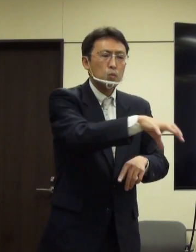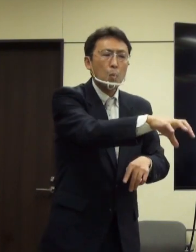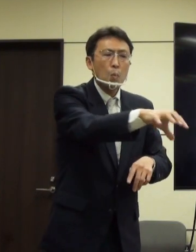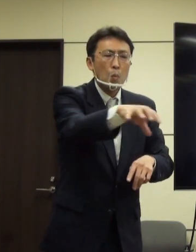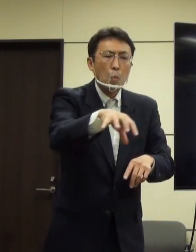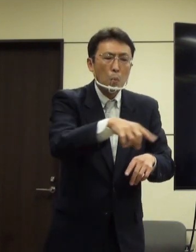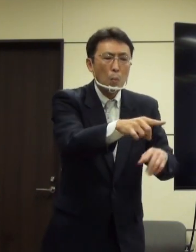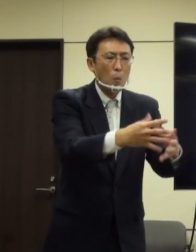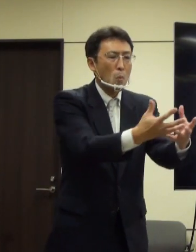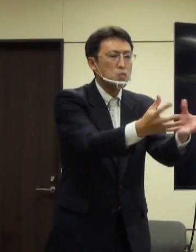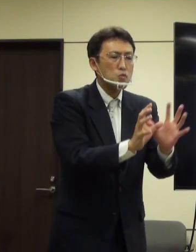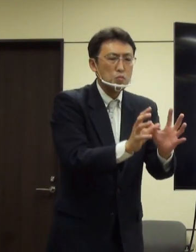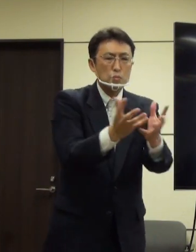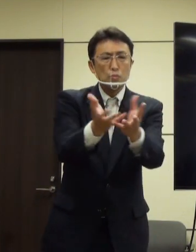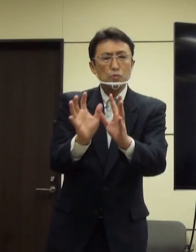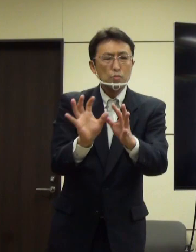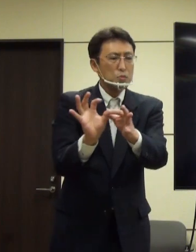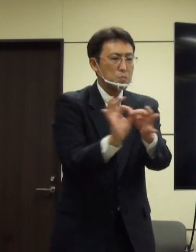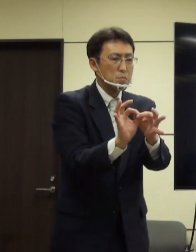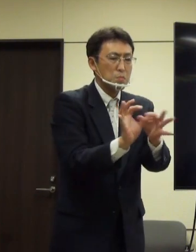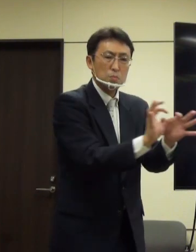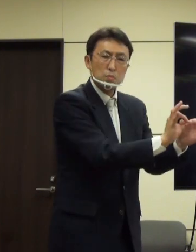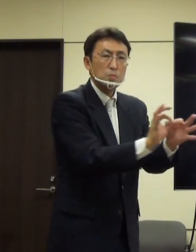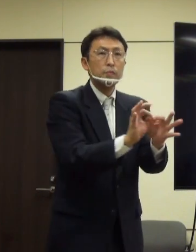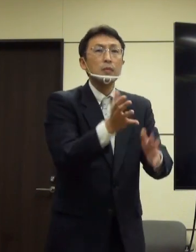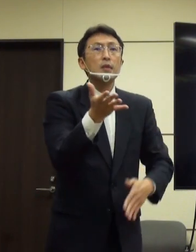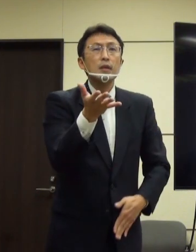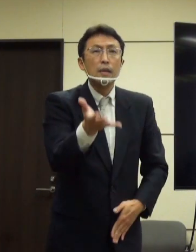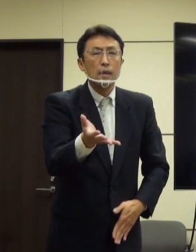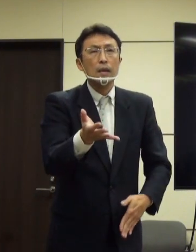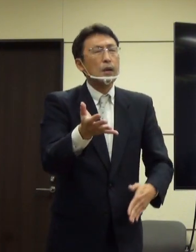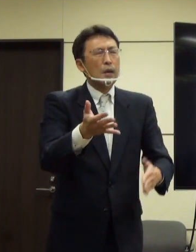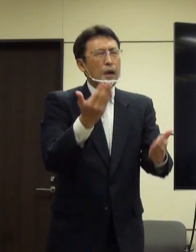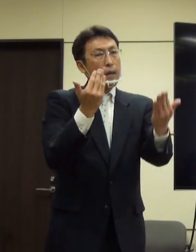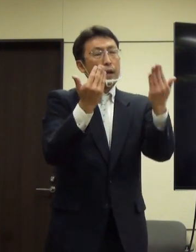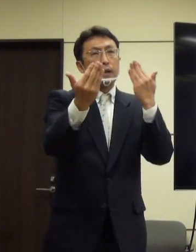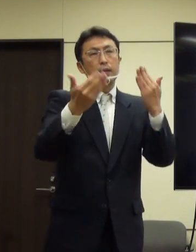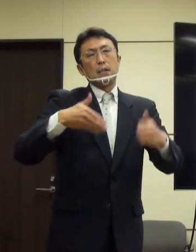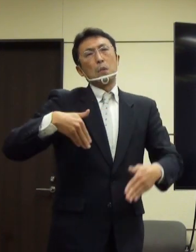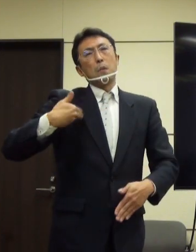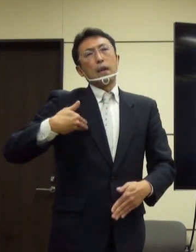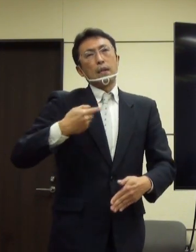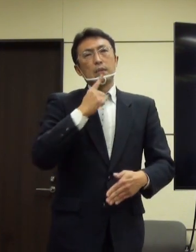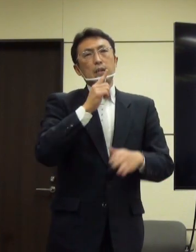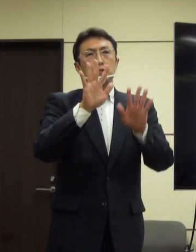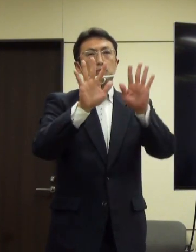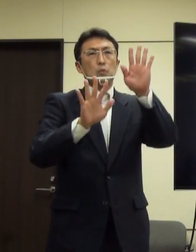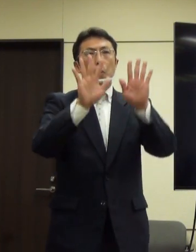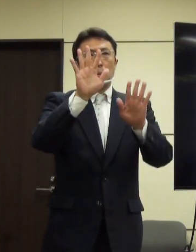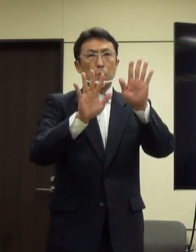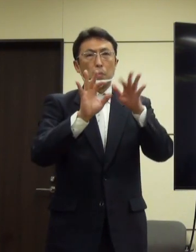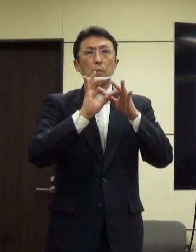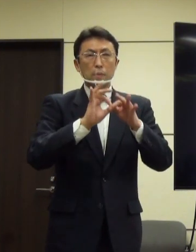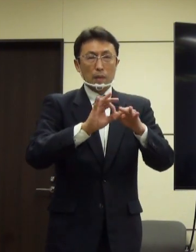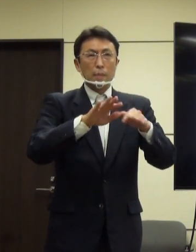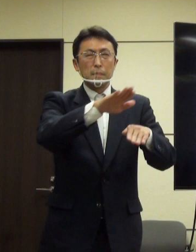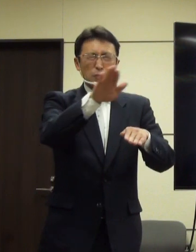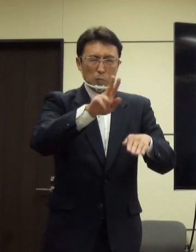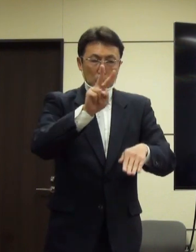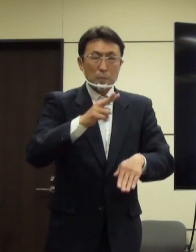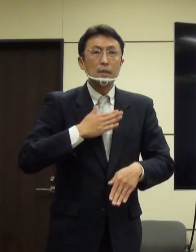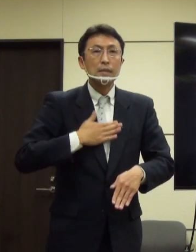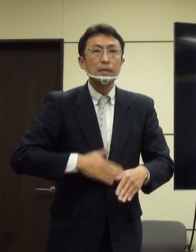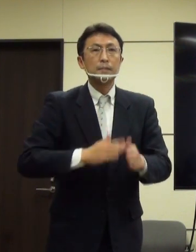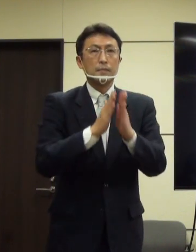今日は aまあ提供できないということを今ご理解いただきたいというふうに思いますそして